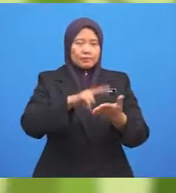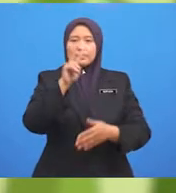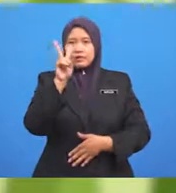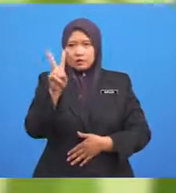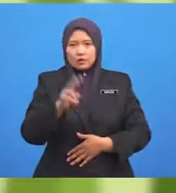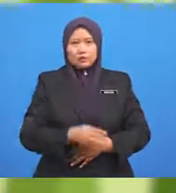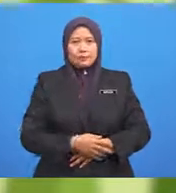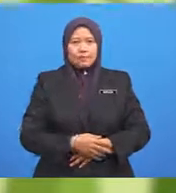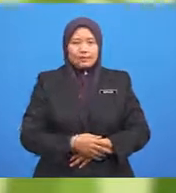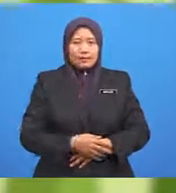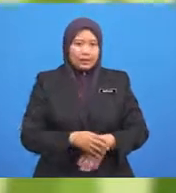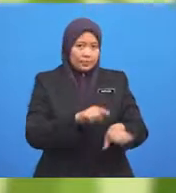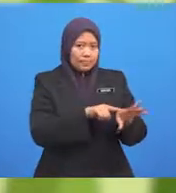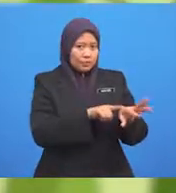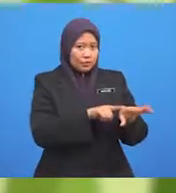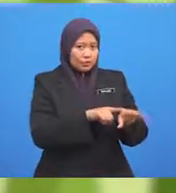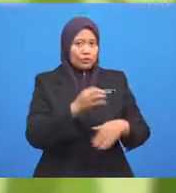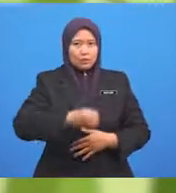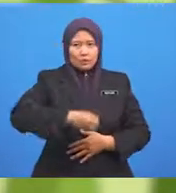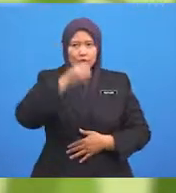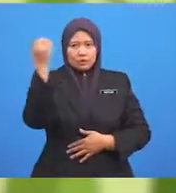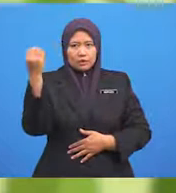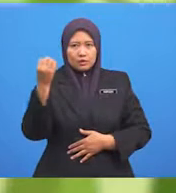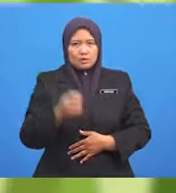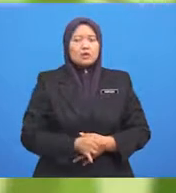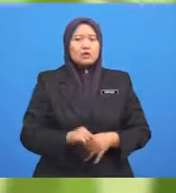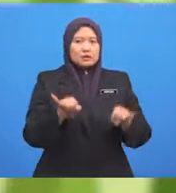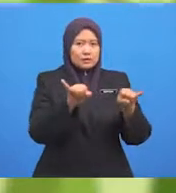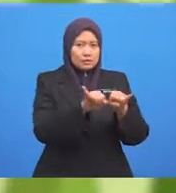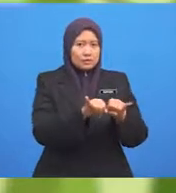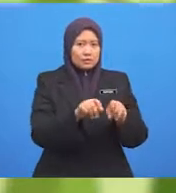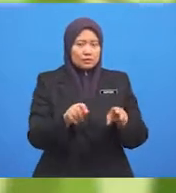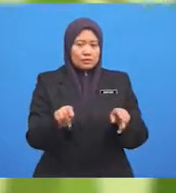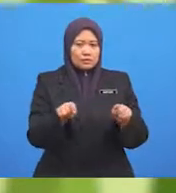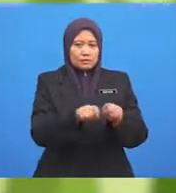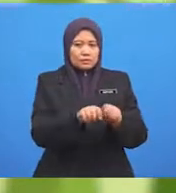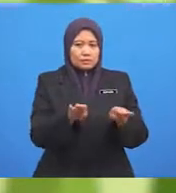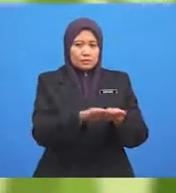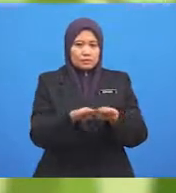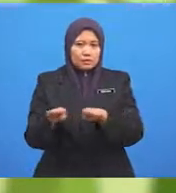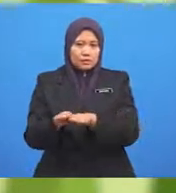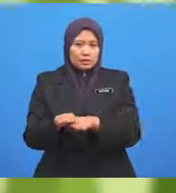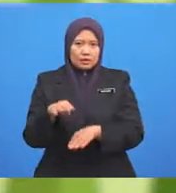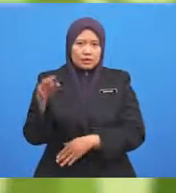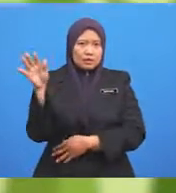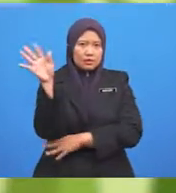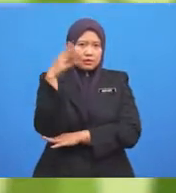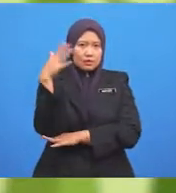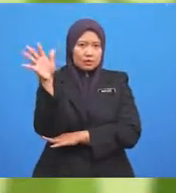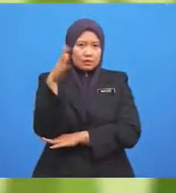buluh diibaratkan sebagai kibaran bendera dari pangkal hingga puncak